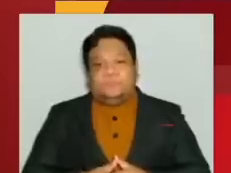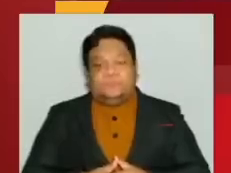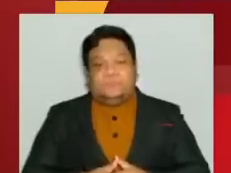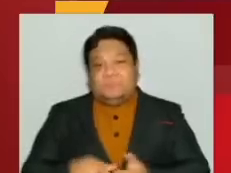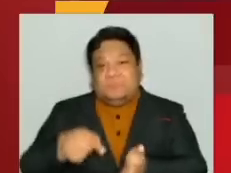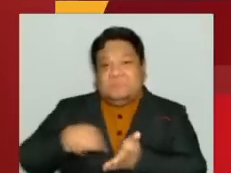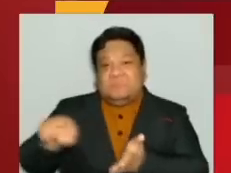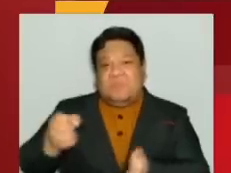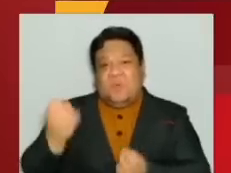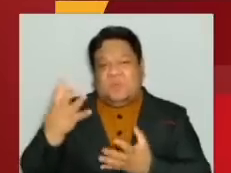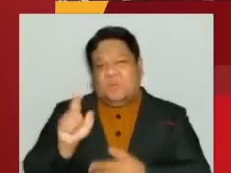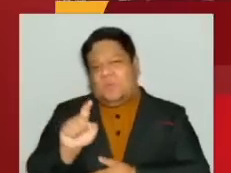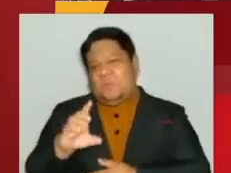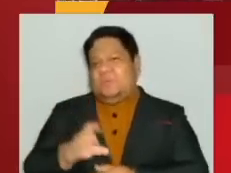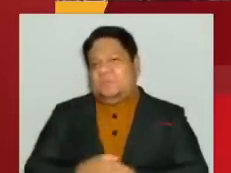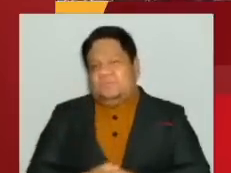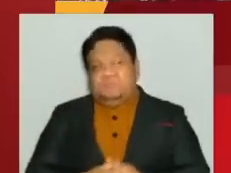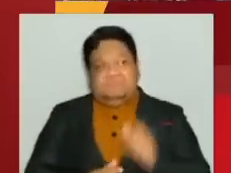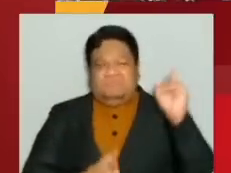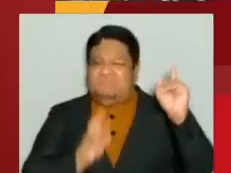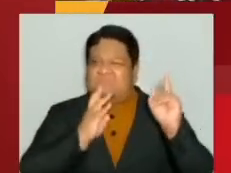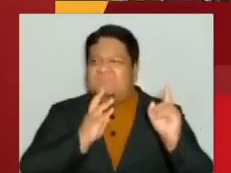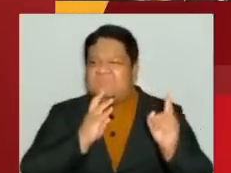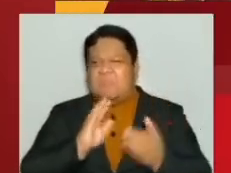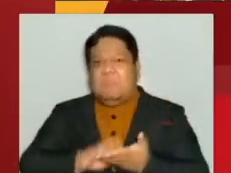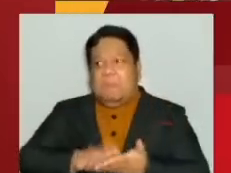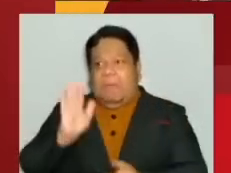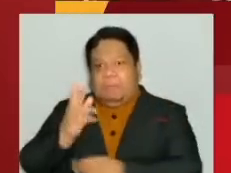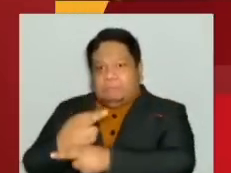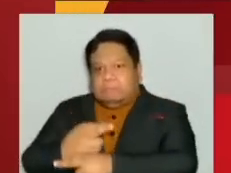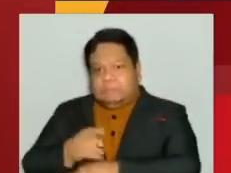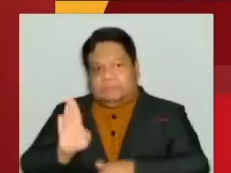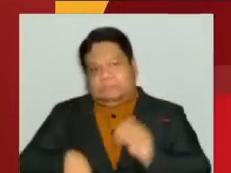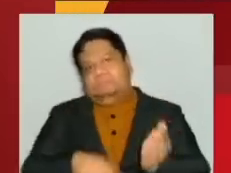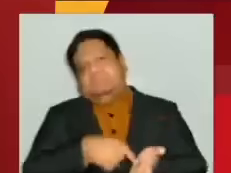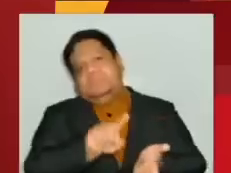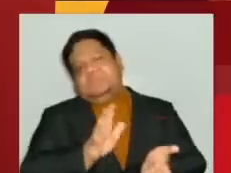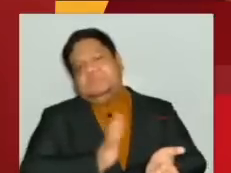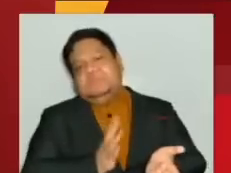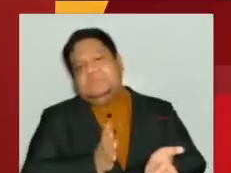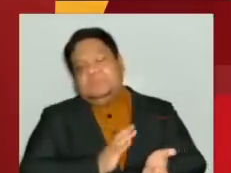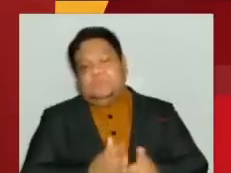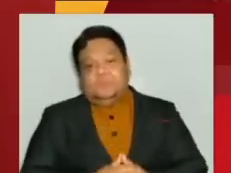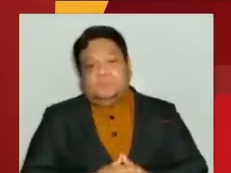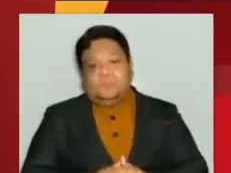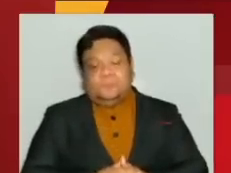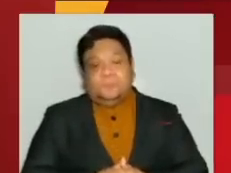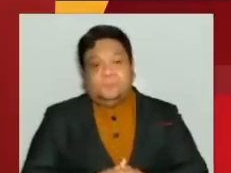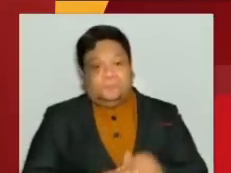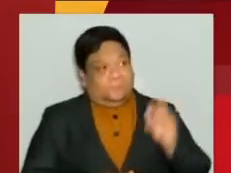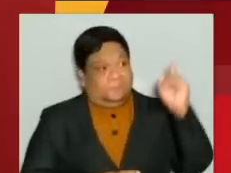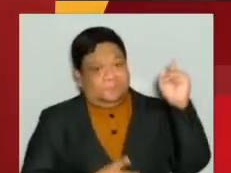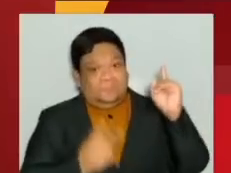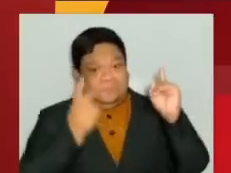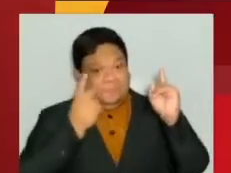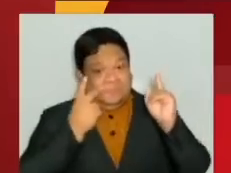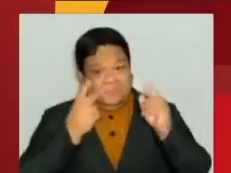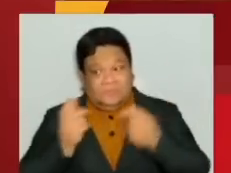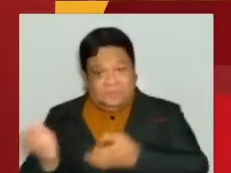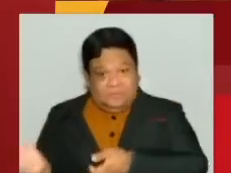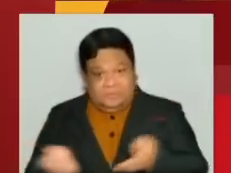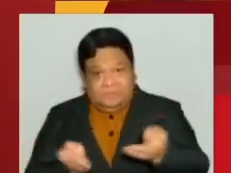kaysa magbayad. Ang magbabarkadang ito na alas 2 pa raw ng hapon nagsimula magtawid ng mga motor at tao, malaki na ang